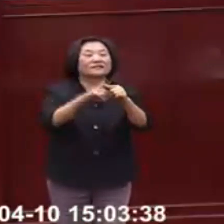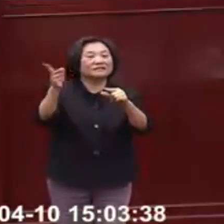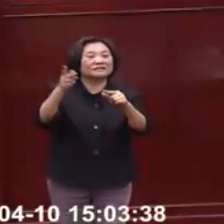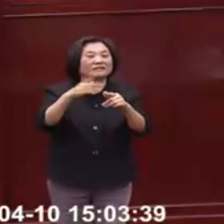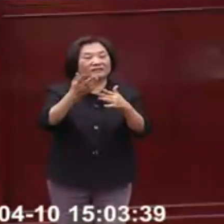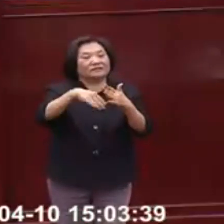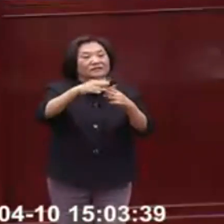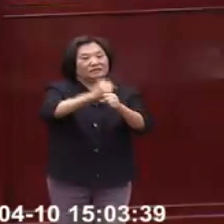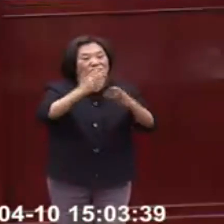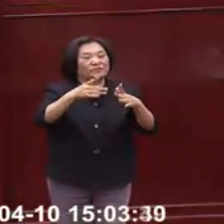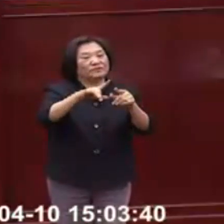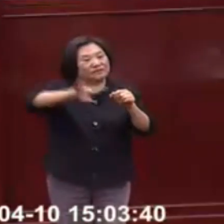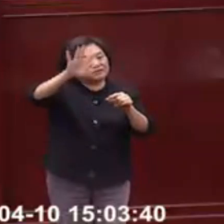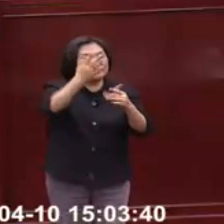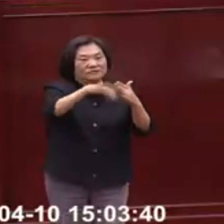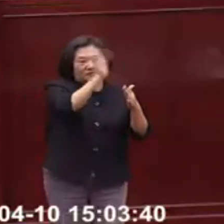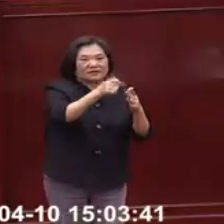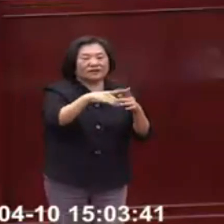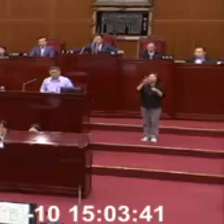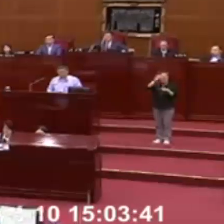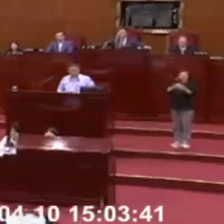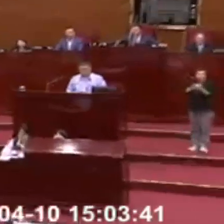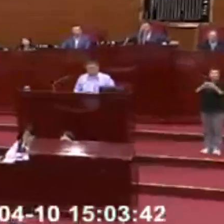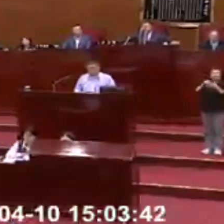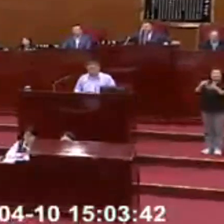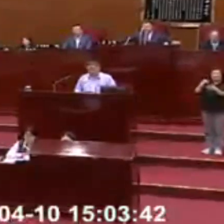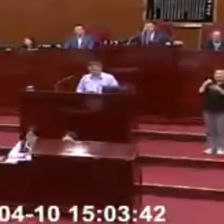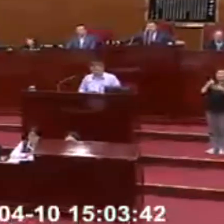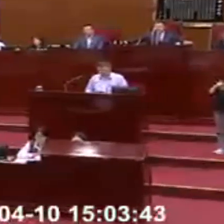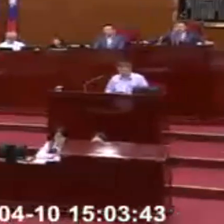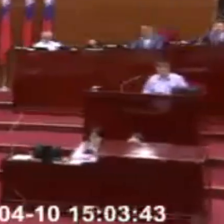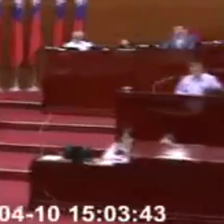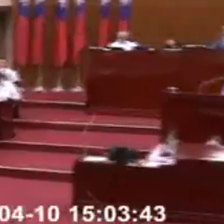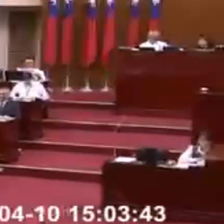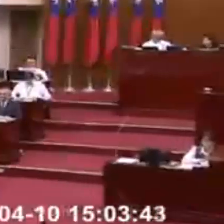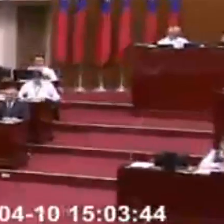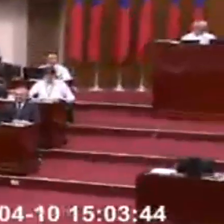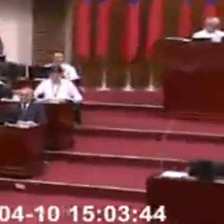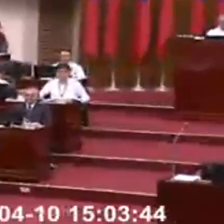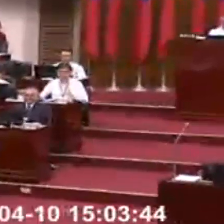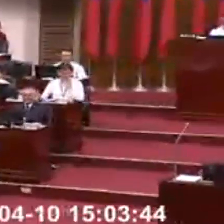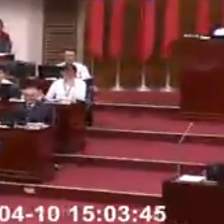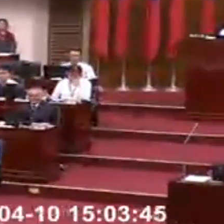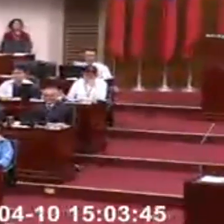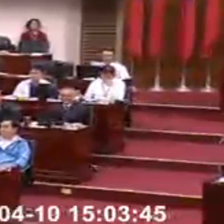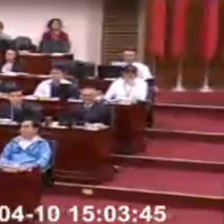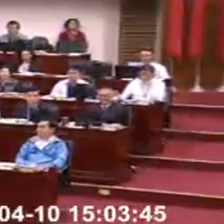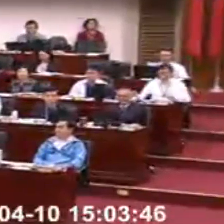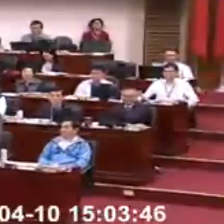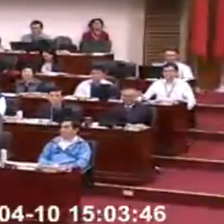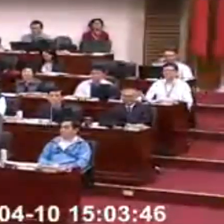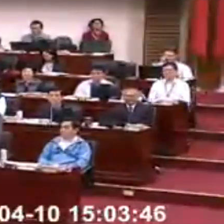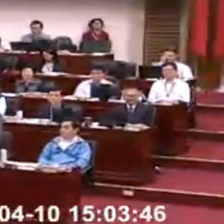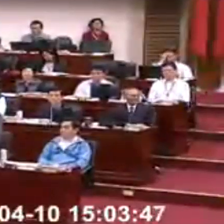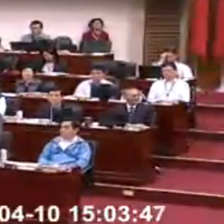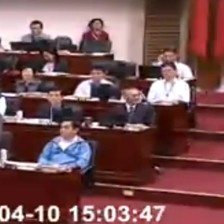长，建国中学两年的校长，也当过胡志强市长的副市长四年哦。当时会选他，就是说因为他要处理这些教育局的